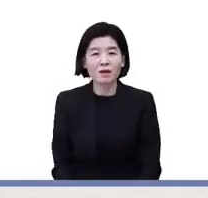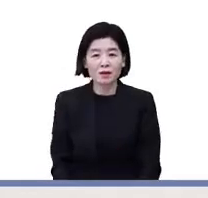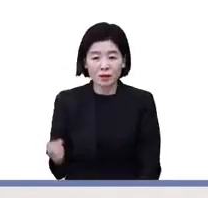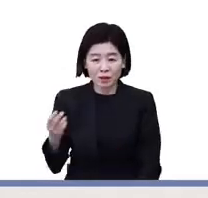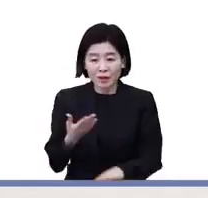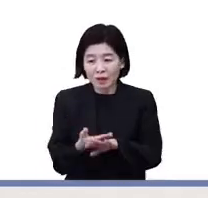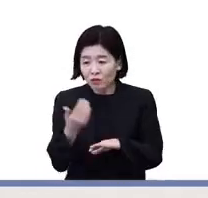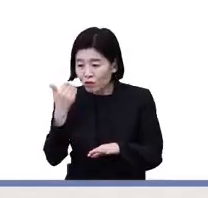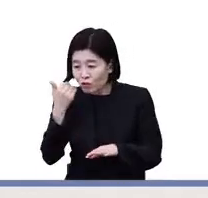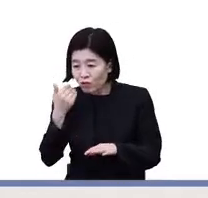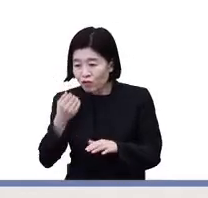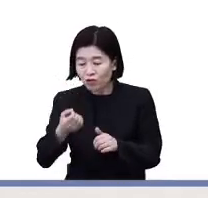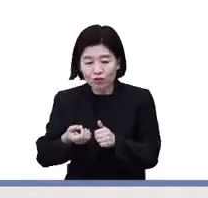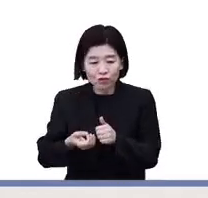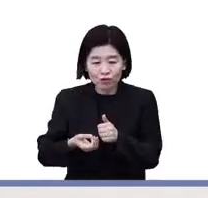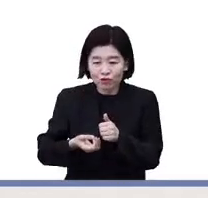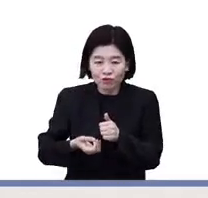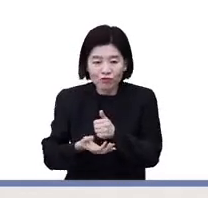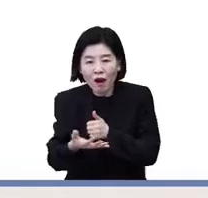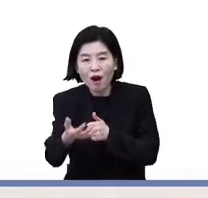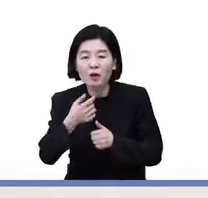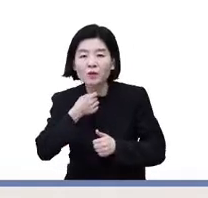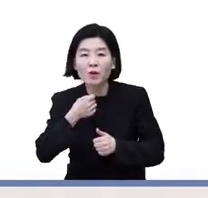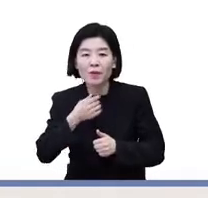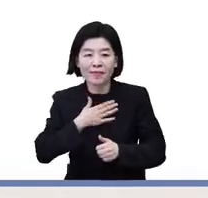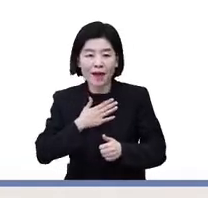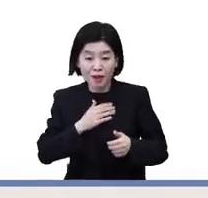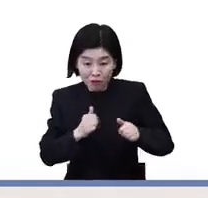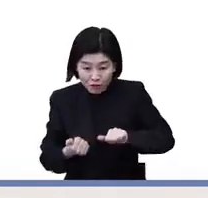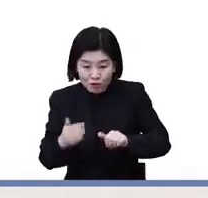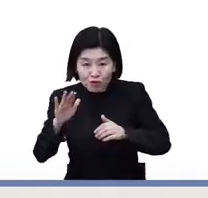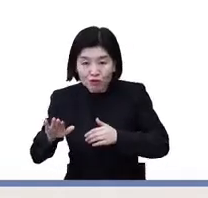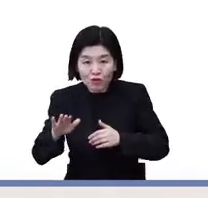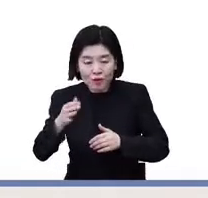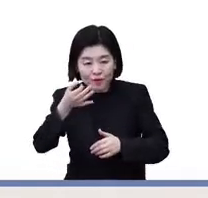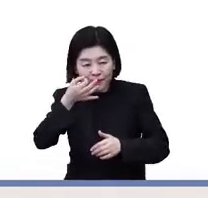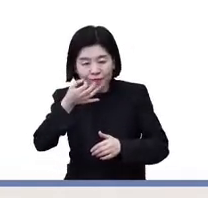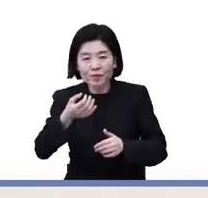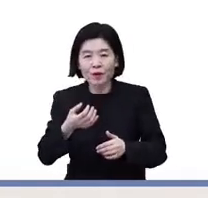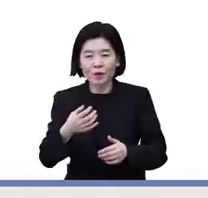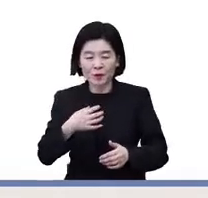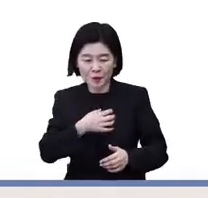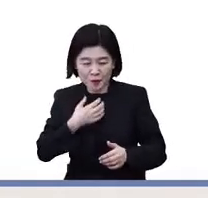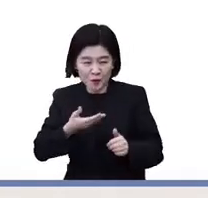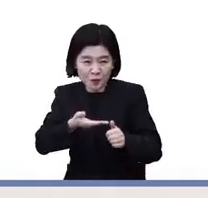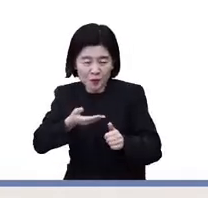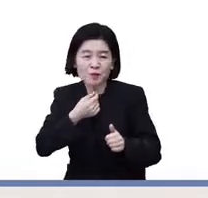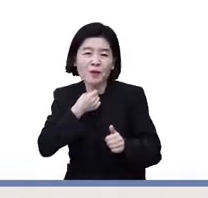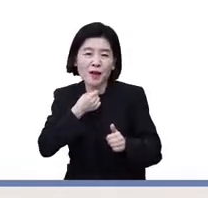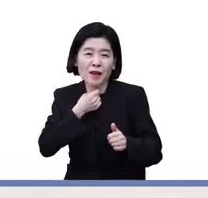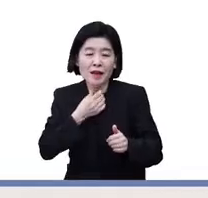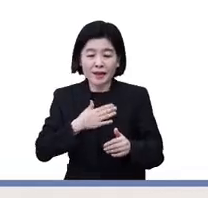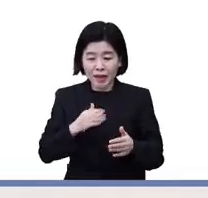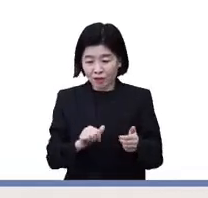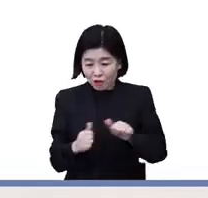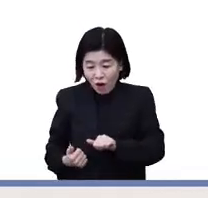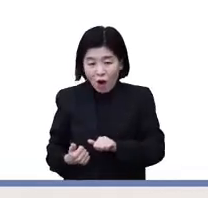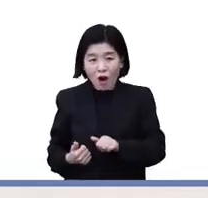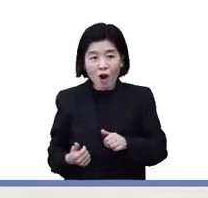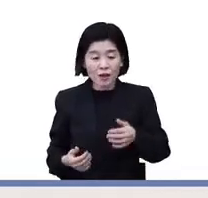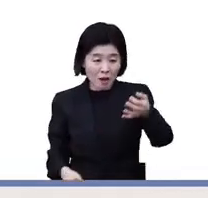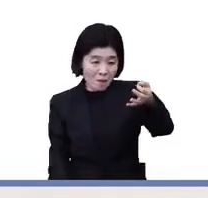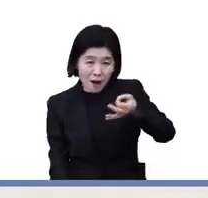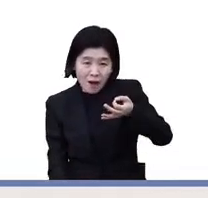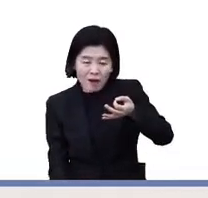들면 내가 얼마나 힘들어했는지 내가 죽고 나면 알아주겠지, 혹은 내가 죽으면 평생 죄책감에 시달리겠지,